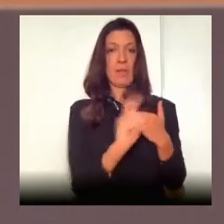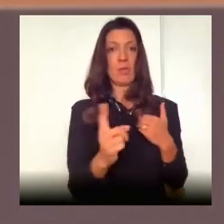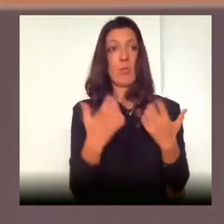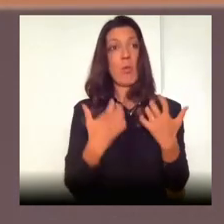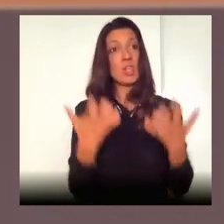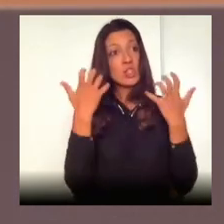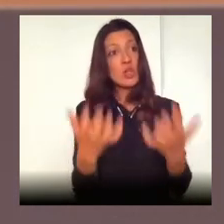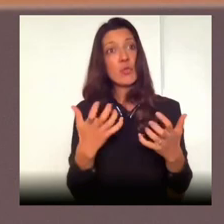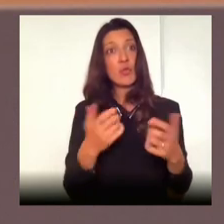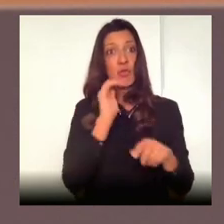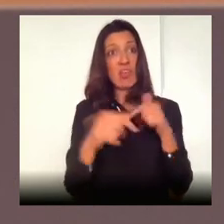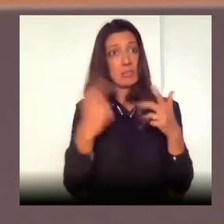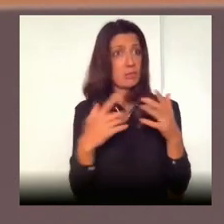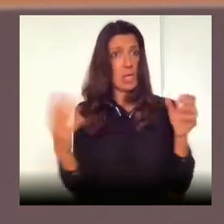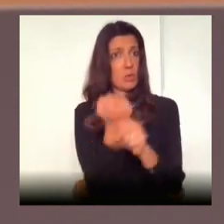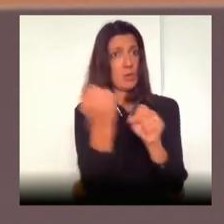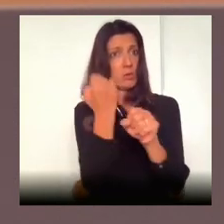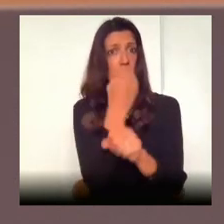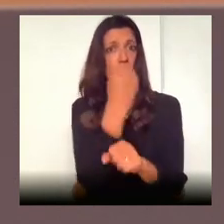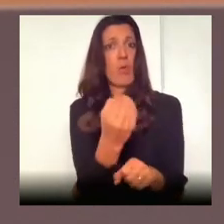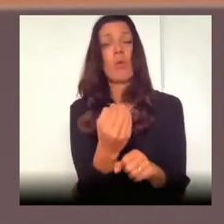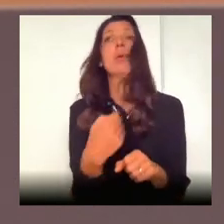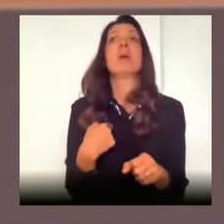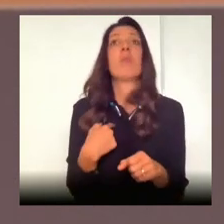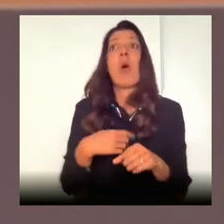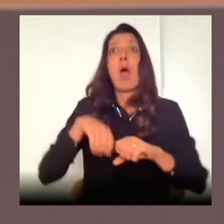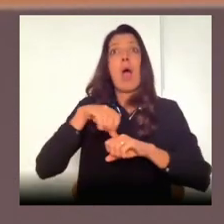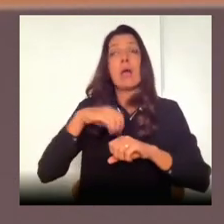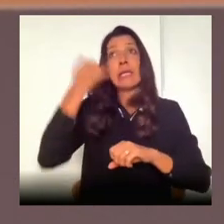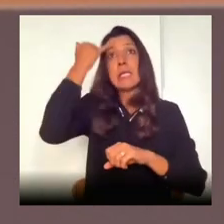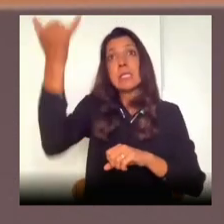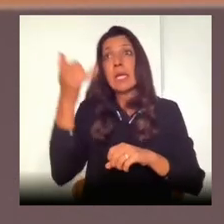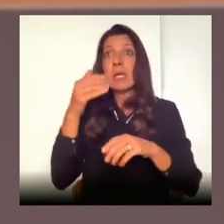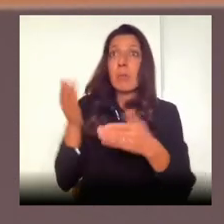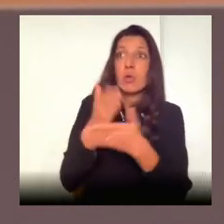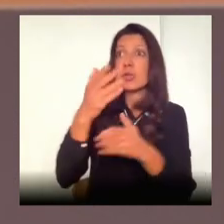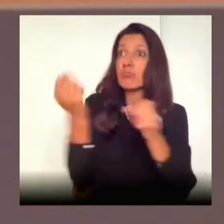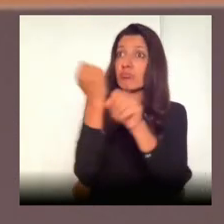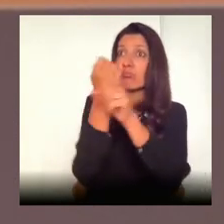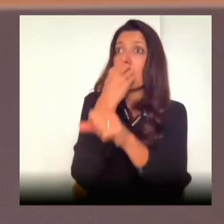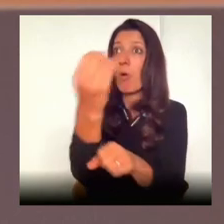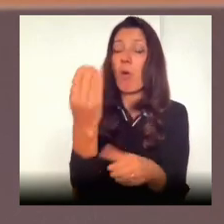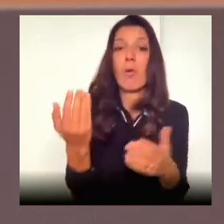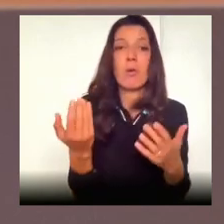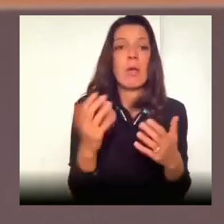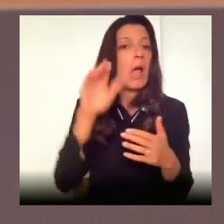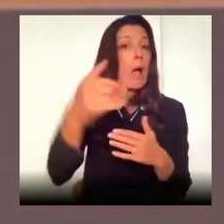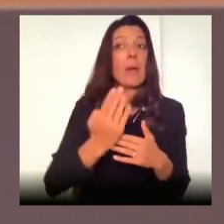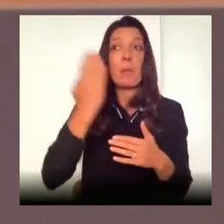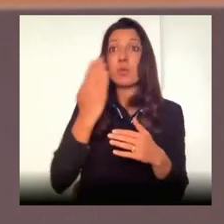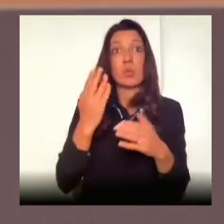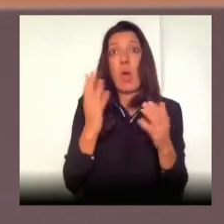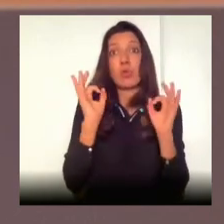faire, j'arrive à le faire. Tout ce que j'entreprends, j'arrive à le faire. Et après, il faut juste que je trouve les